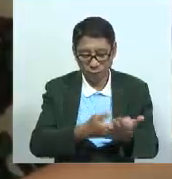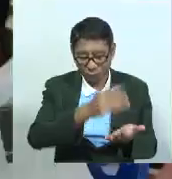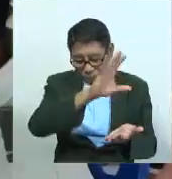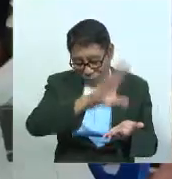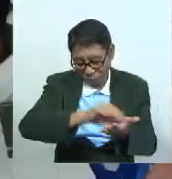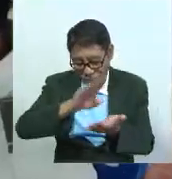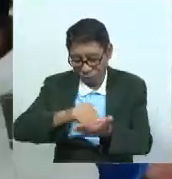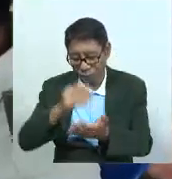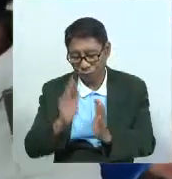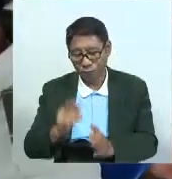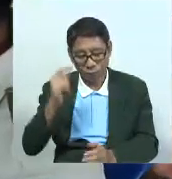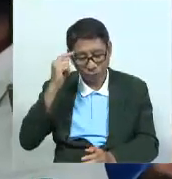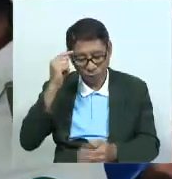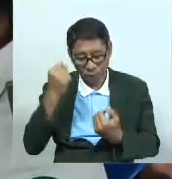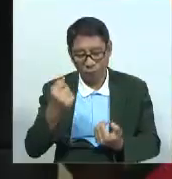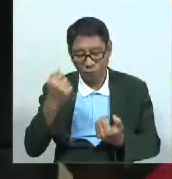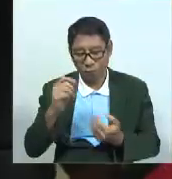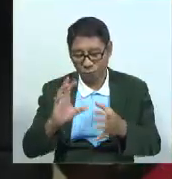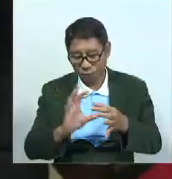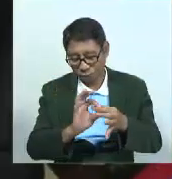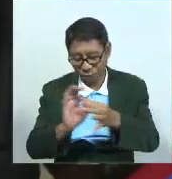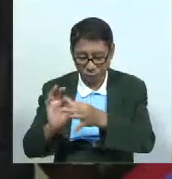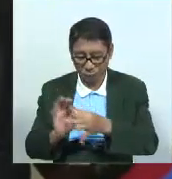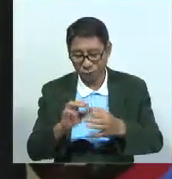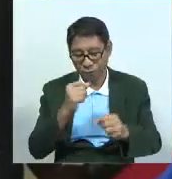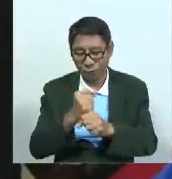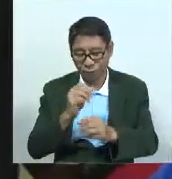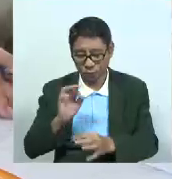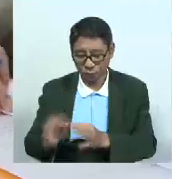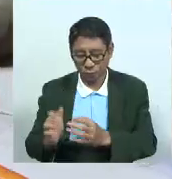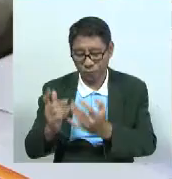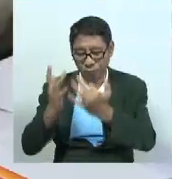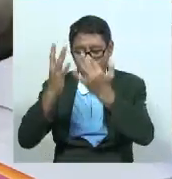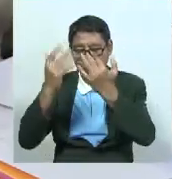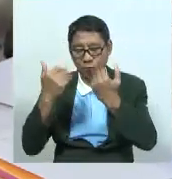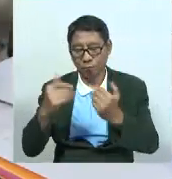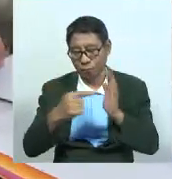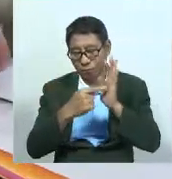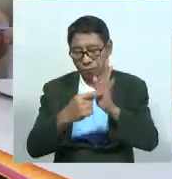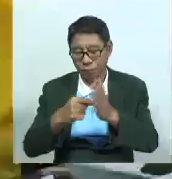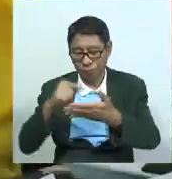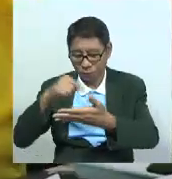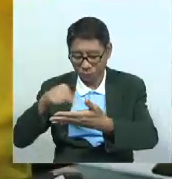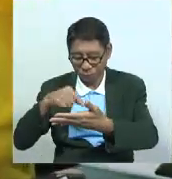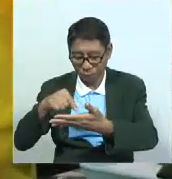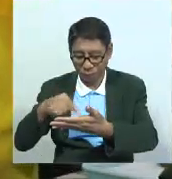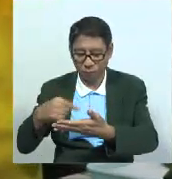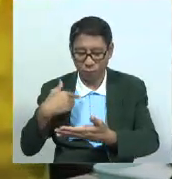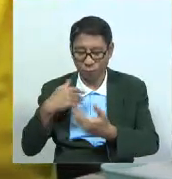ข้อมูลผู้ต้องสงสัยและหลักฐานที่คาดว่ามีส่วนเกี่ยวข้องกับการทำให้เกิดไฟป่าพลุอาทิการตรวจสอบพื้น